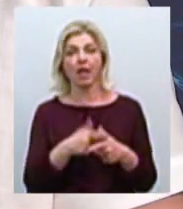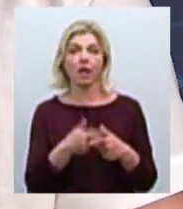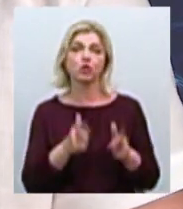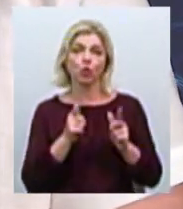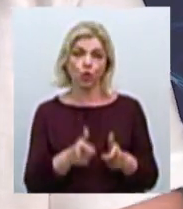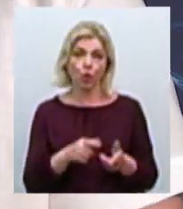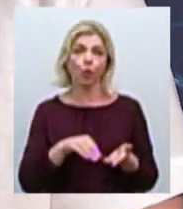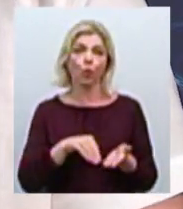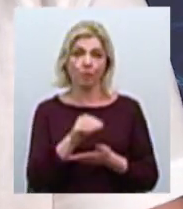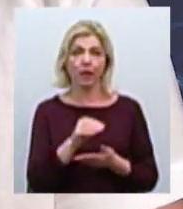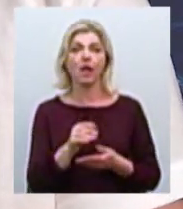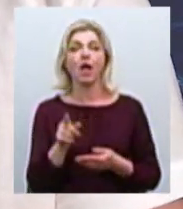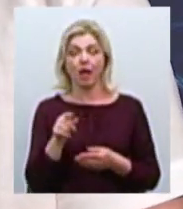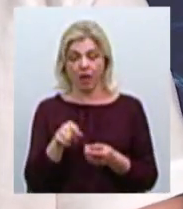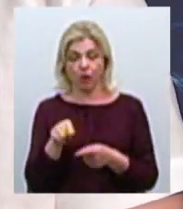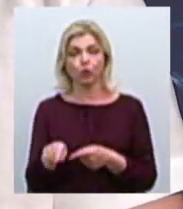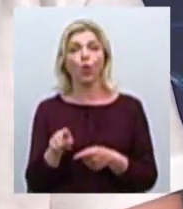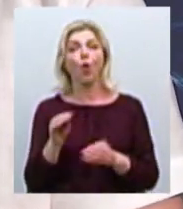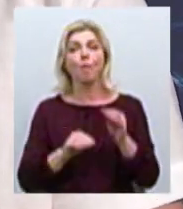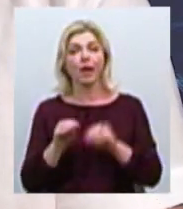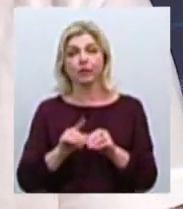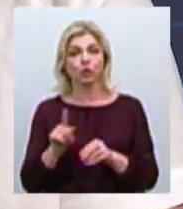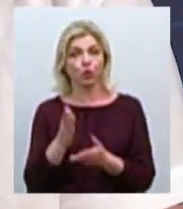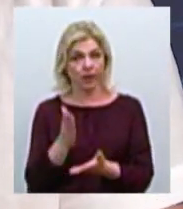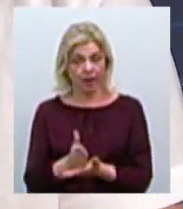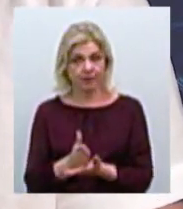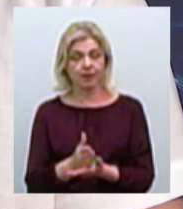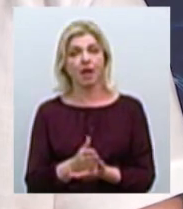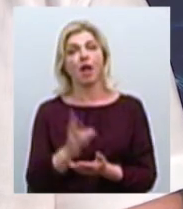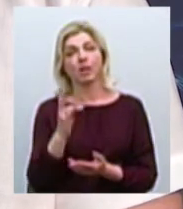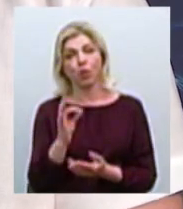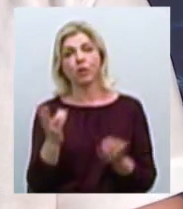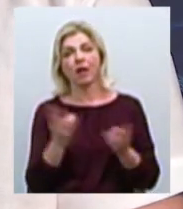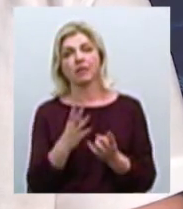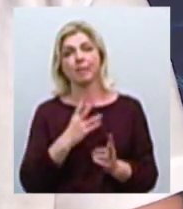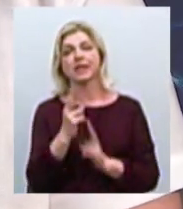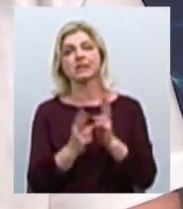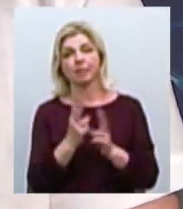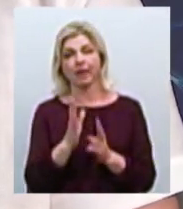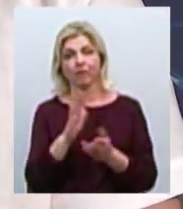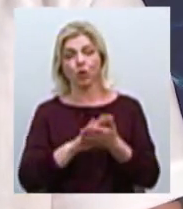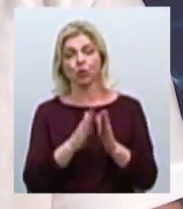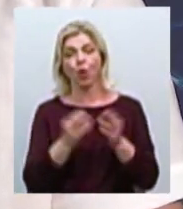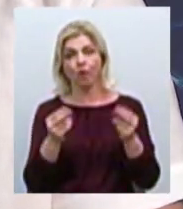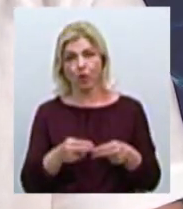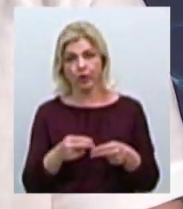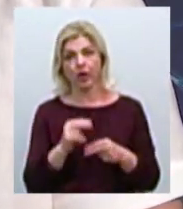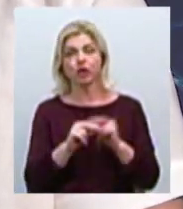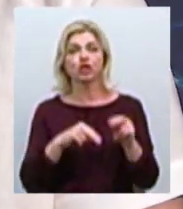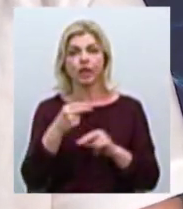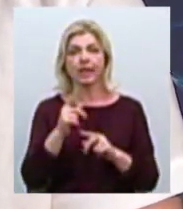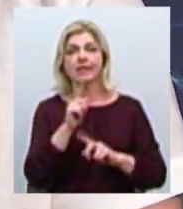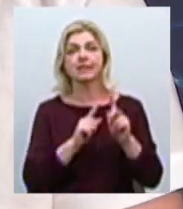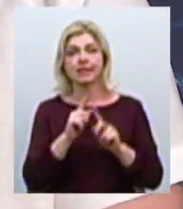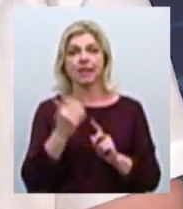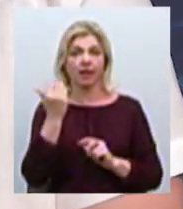соглашались купить в той комплектации, которая есть, но для этого им надо было сделать изменения в договоре, проголосовать через сессию их